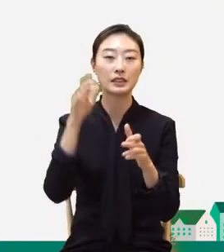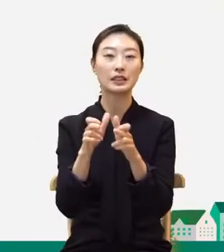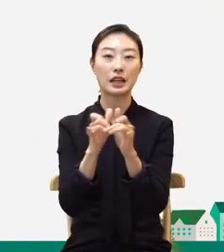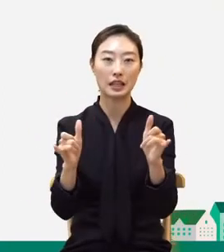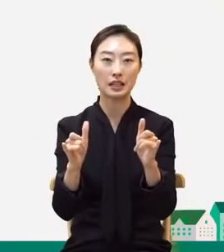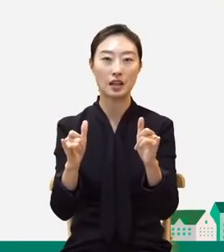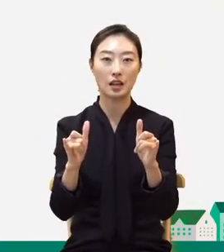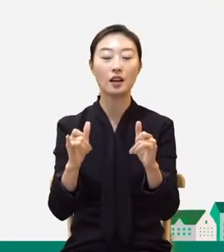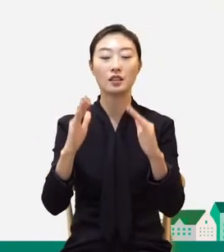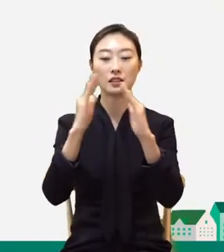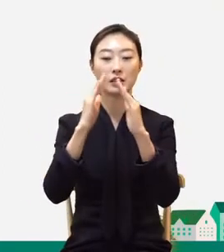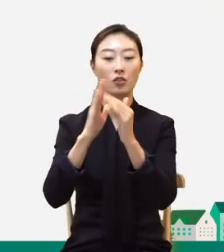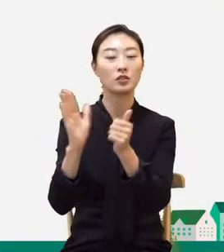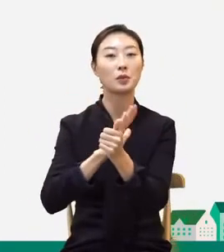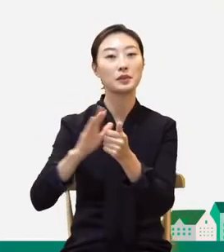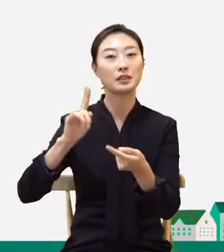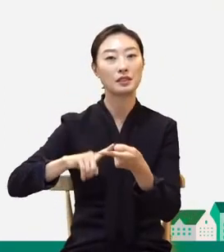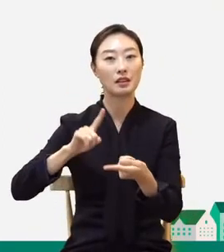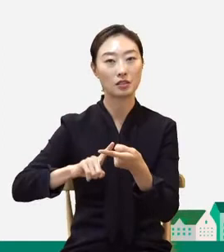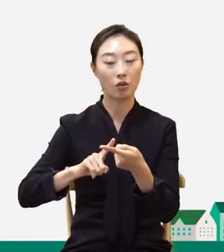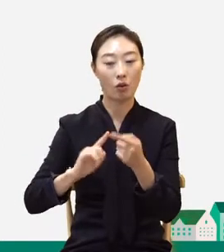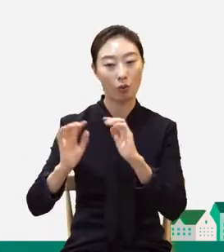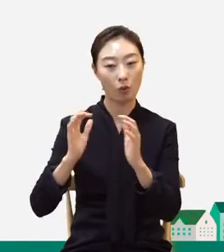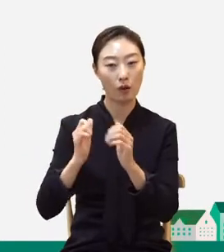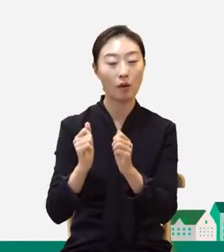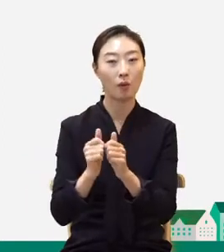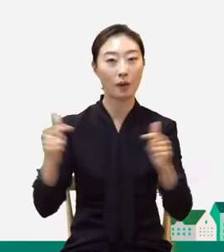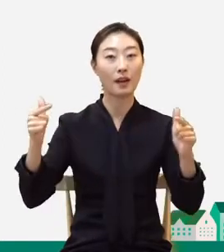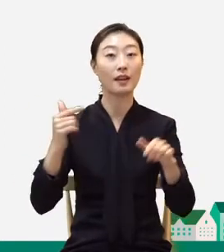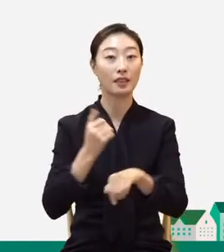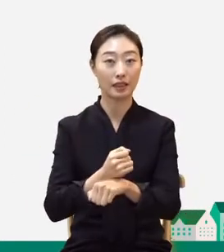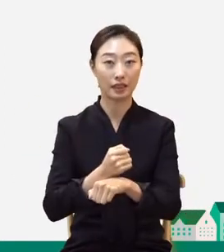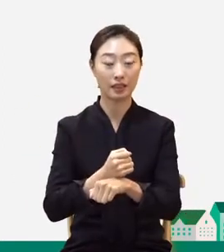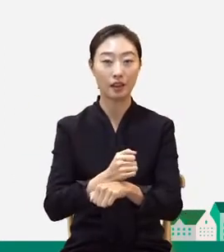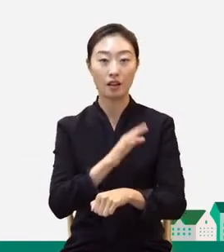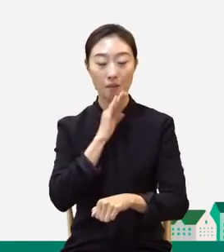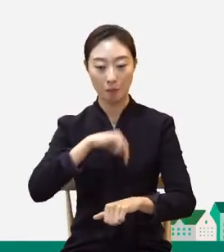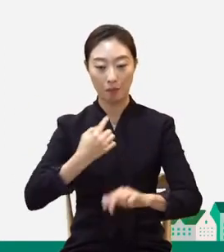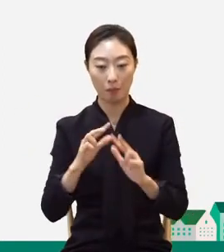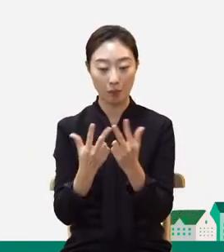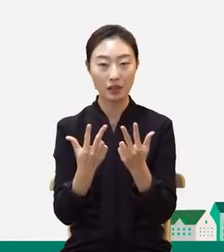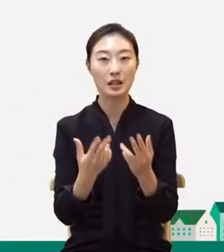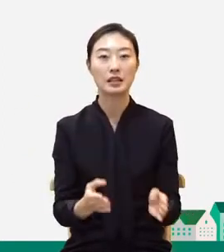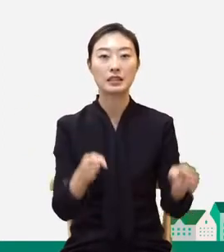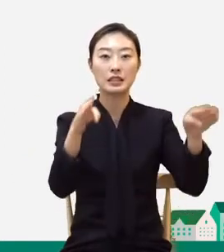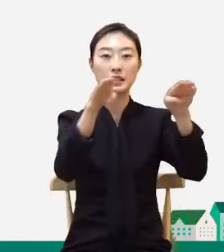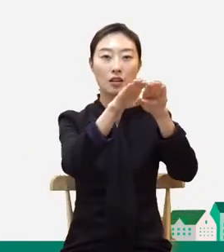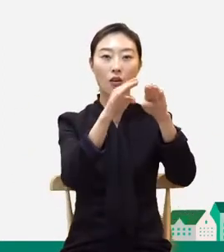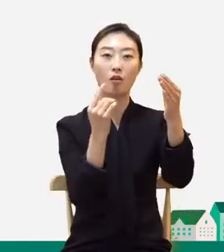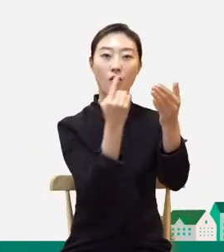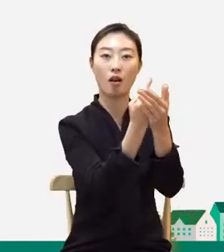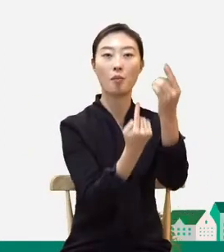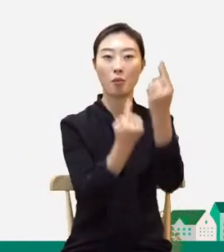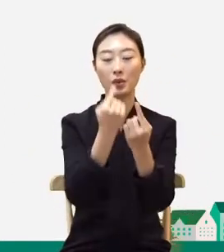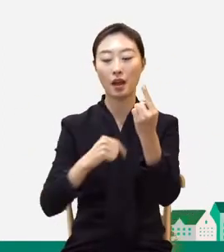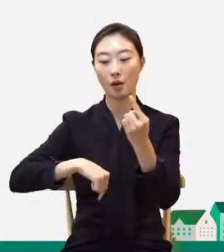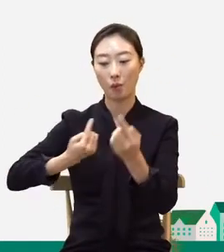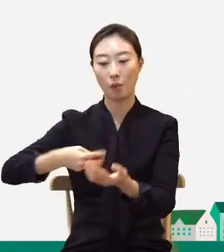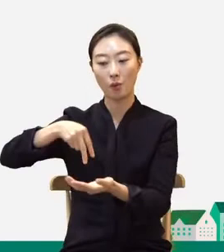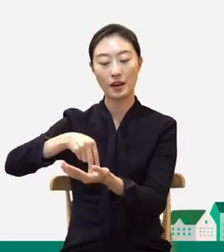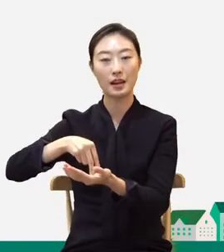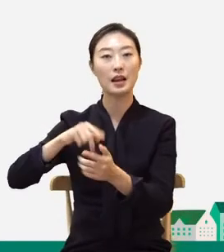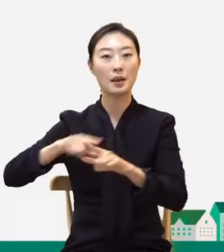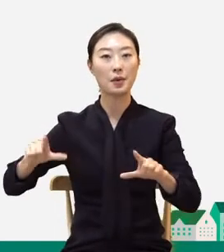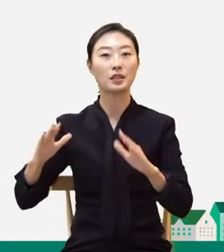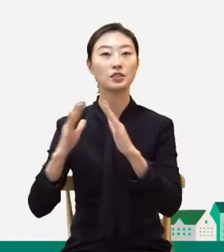서비스에 대해서 활발한 논의가 이루어졌습니다. 또 많은 당사자분들이 시설이 아닌 일반 주택을 선호하고 또